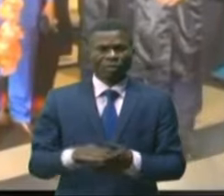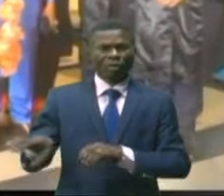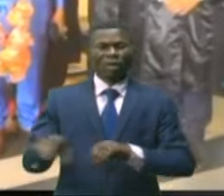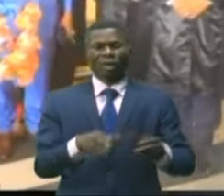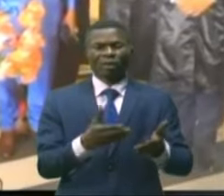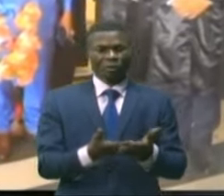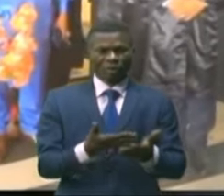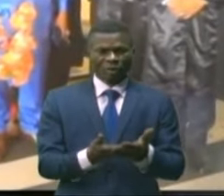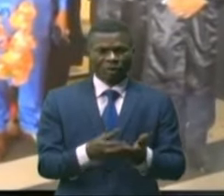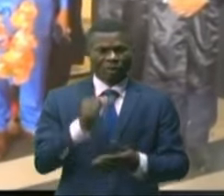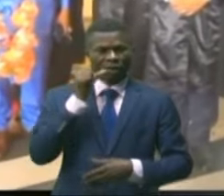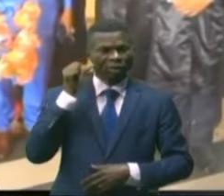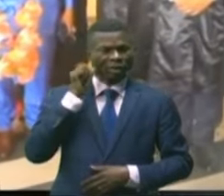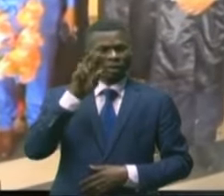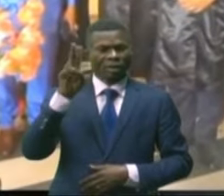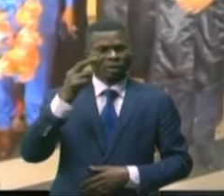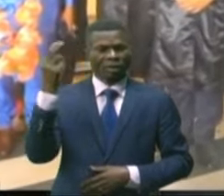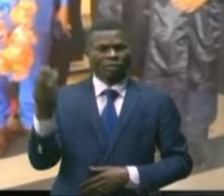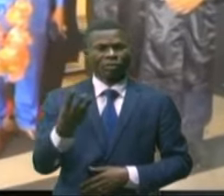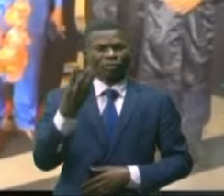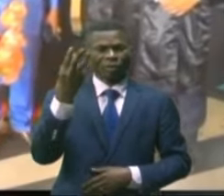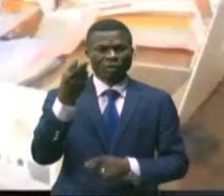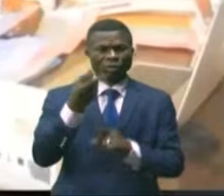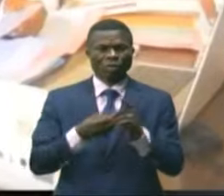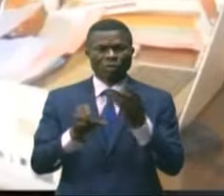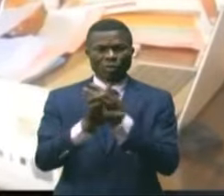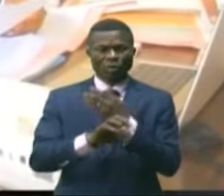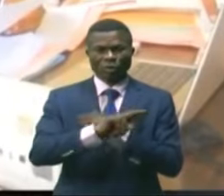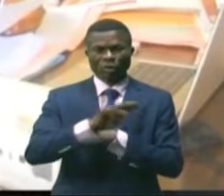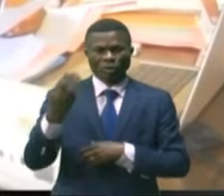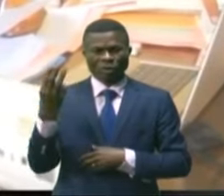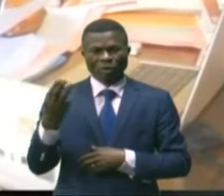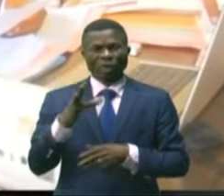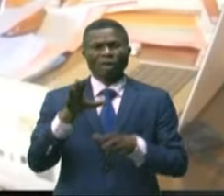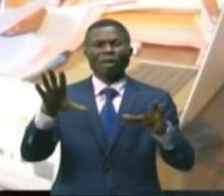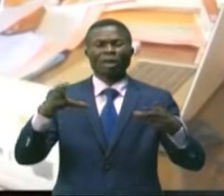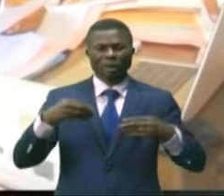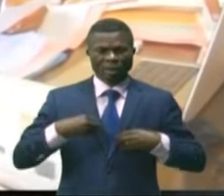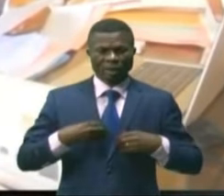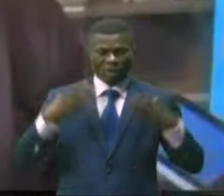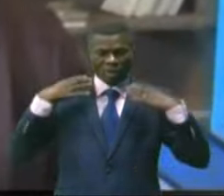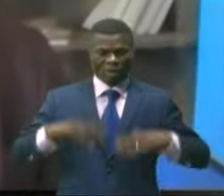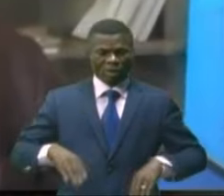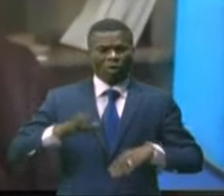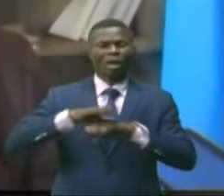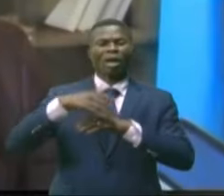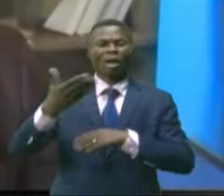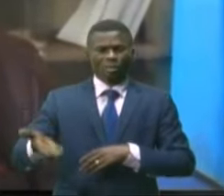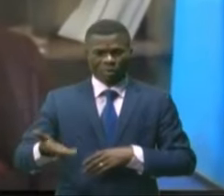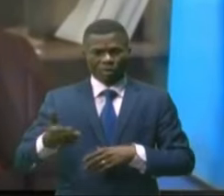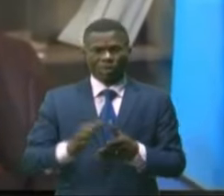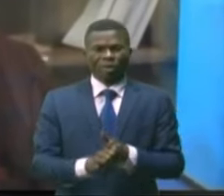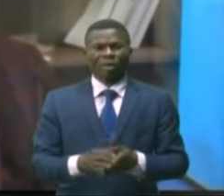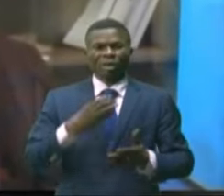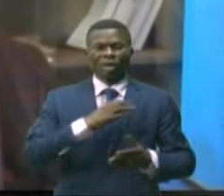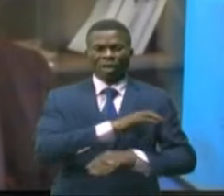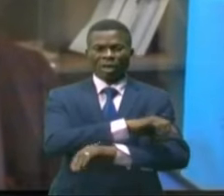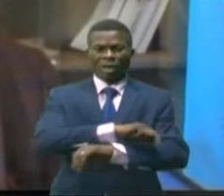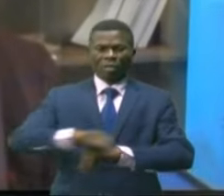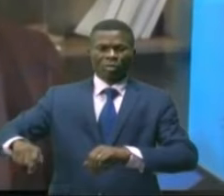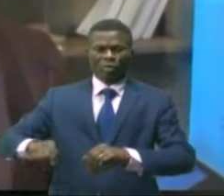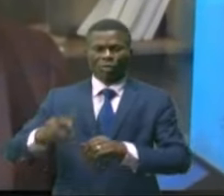brève cérémonie d'hier vendredi 23 août 2024 et recevront l'air auprès du procureur